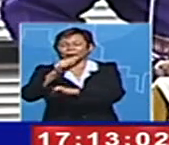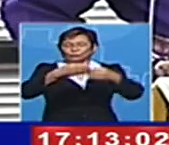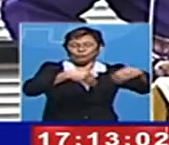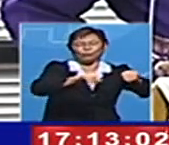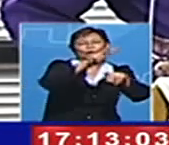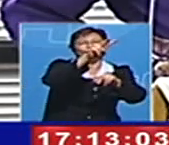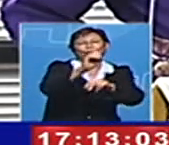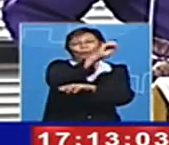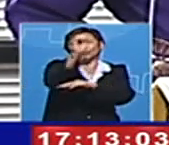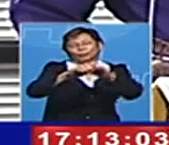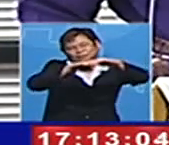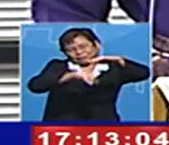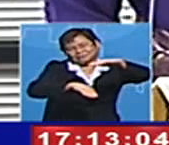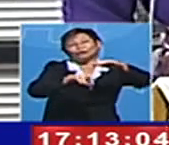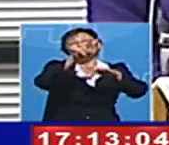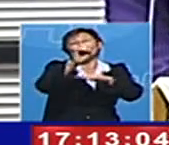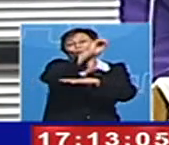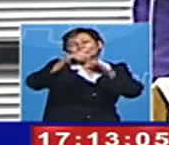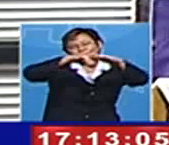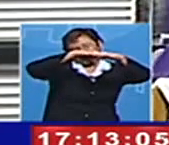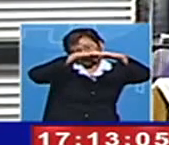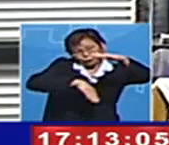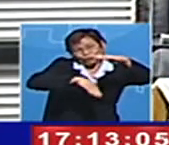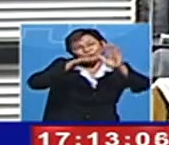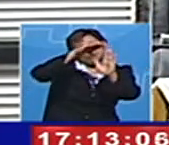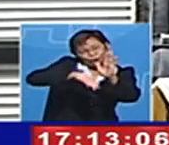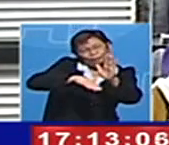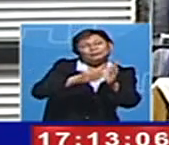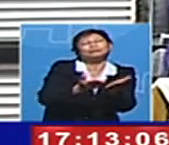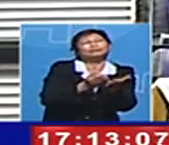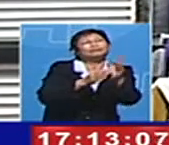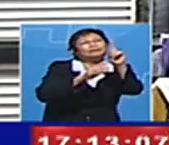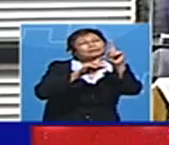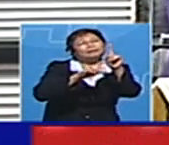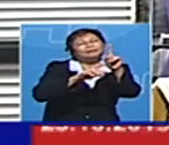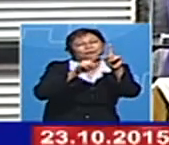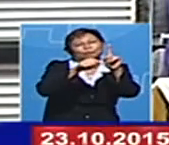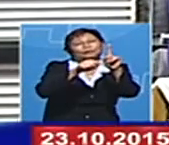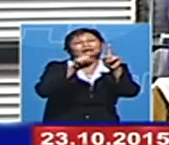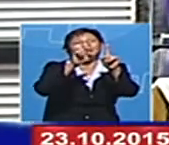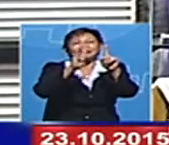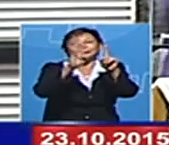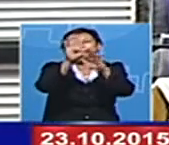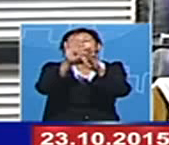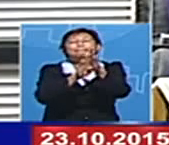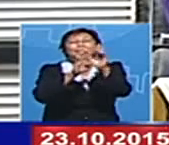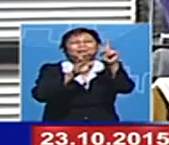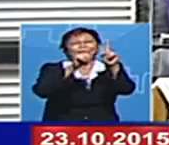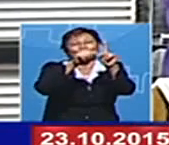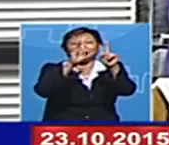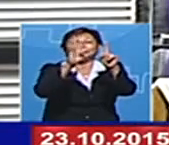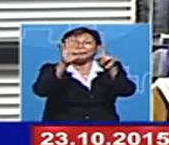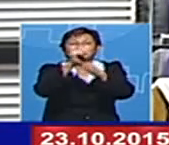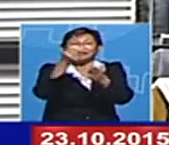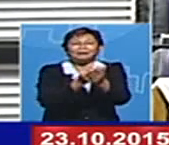20% di bawah harga pasaran dengan peruntukan r1.6 bilion sebanyak 10.000